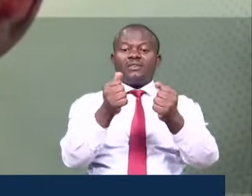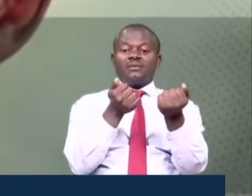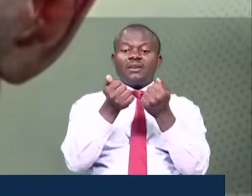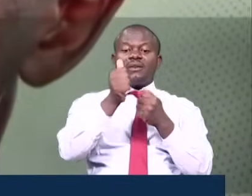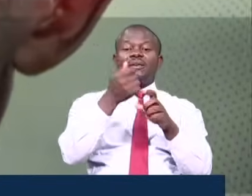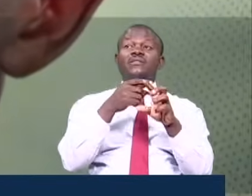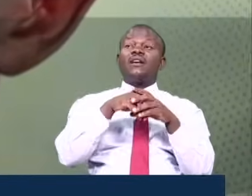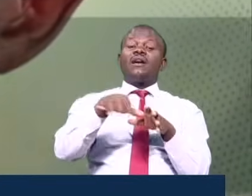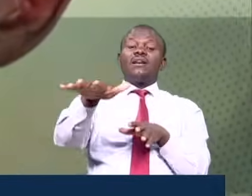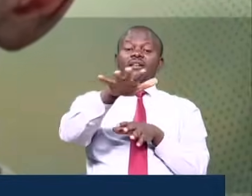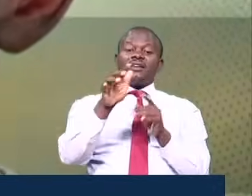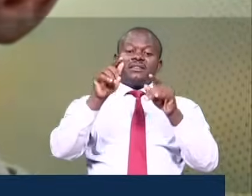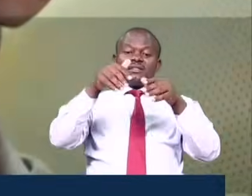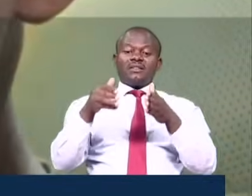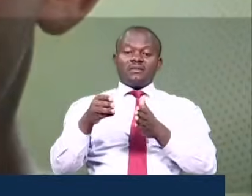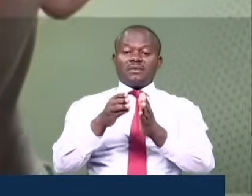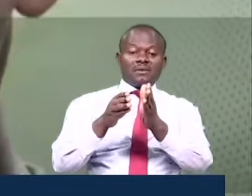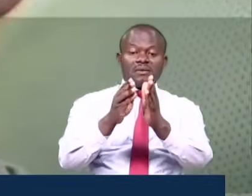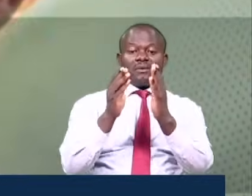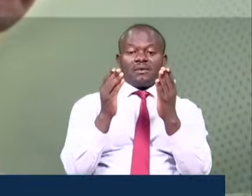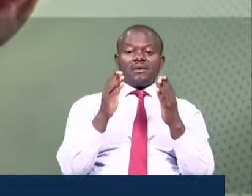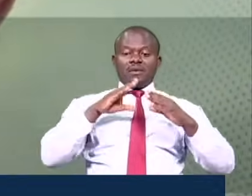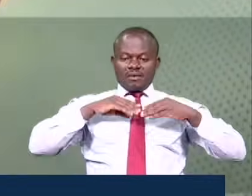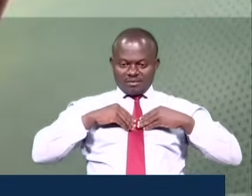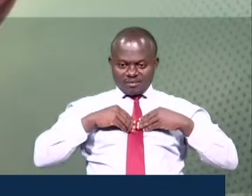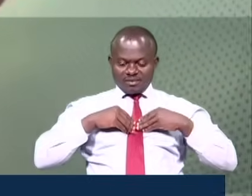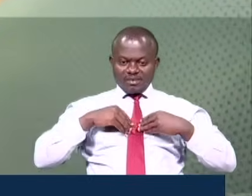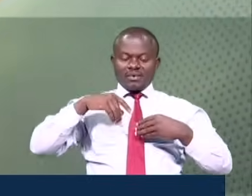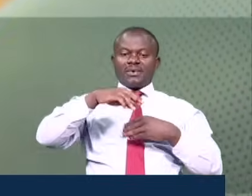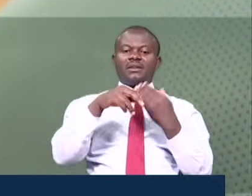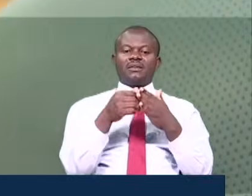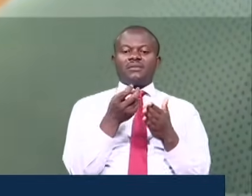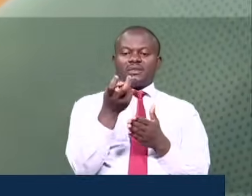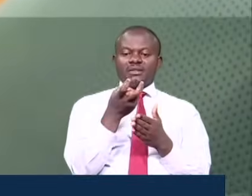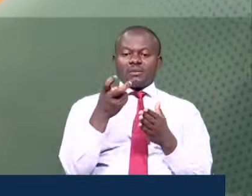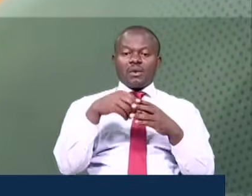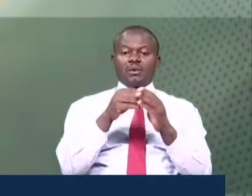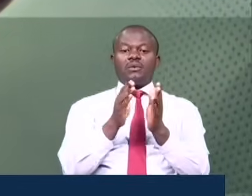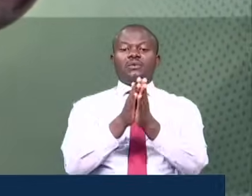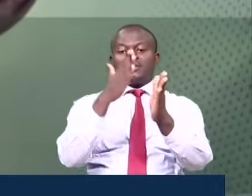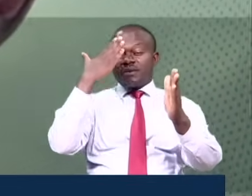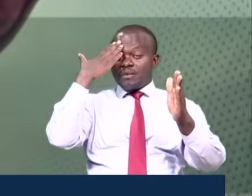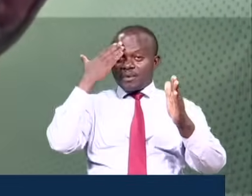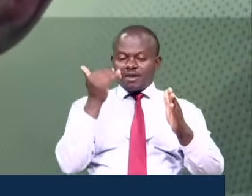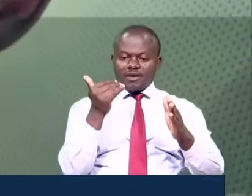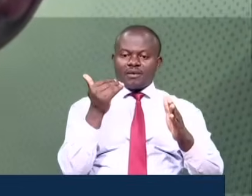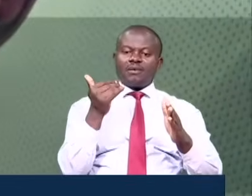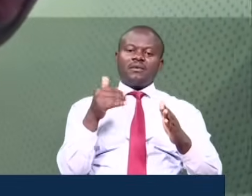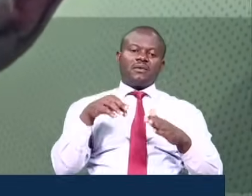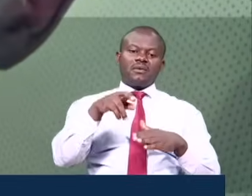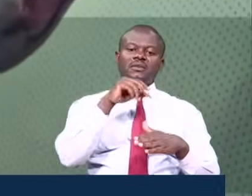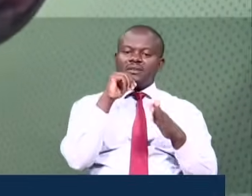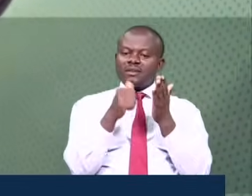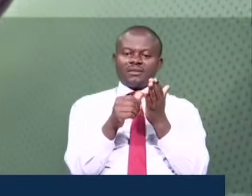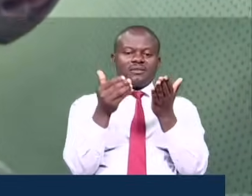ize imihanda yose wakwemerwa ukajya ugenda n'imodoka ya transport ya rusange kubera ko kugenda nta kibazo gihari